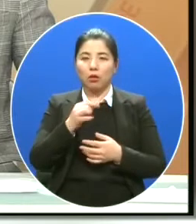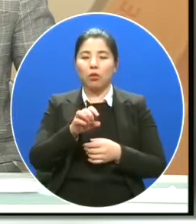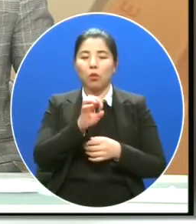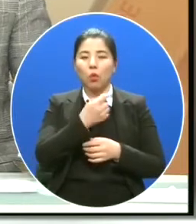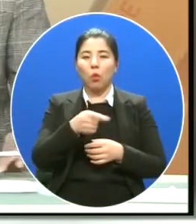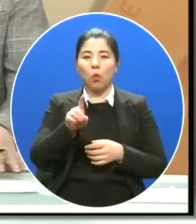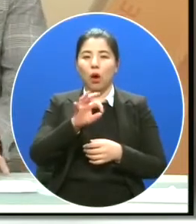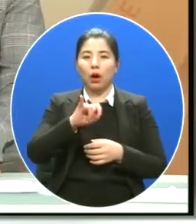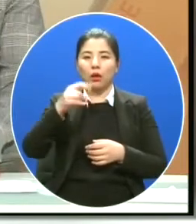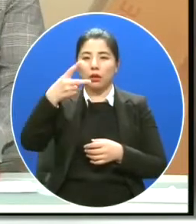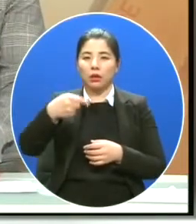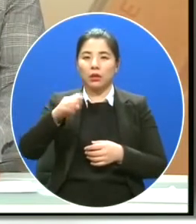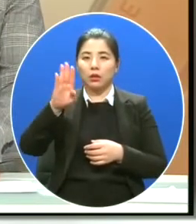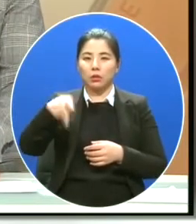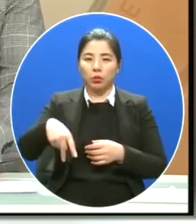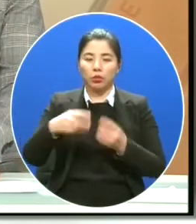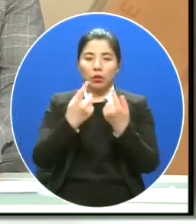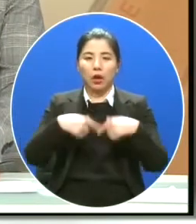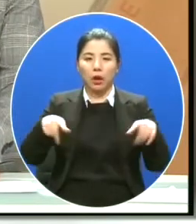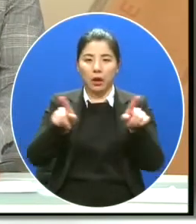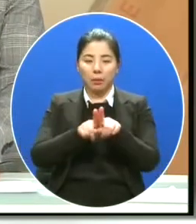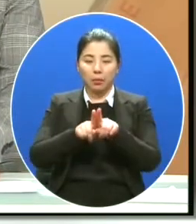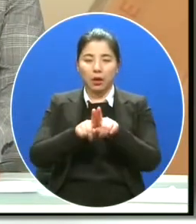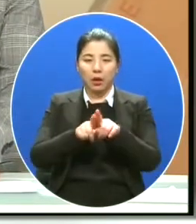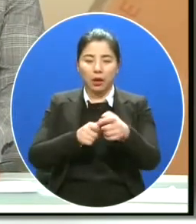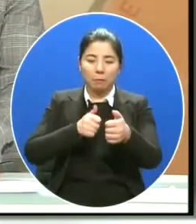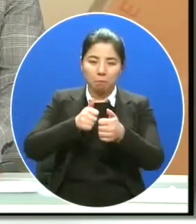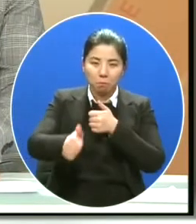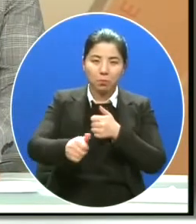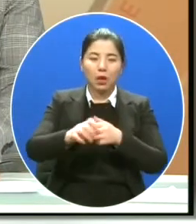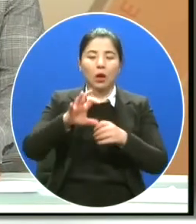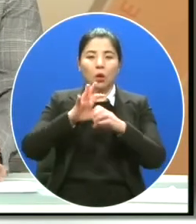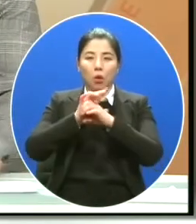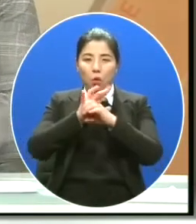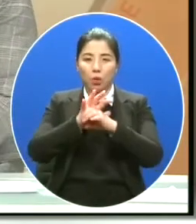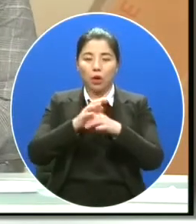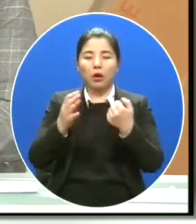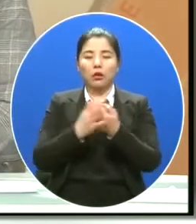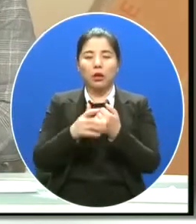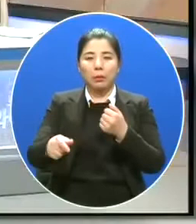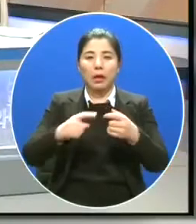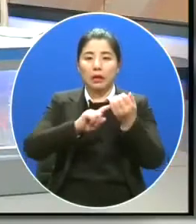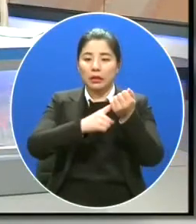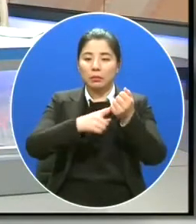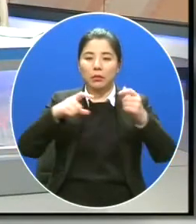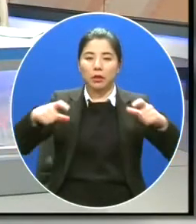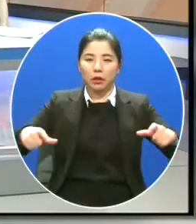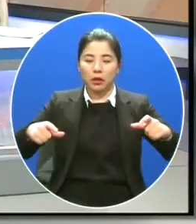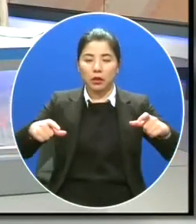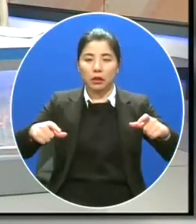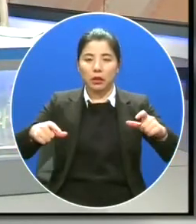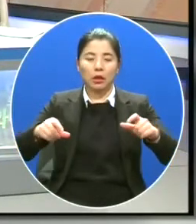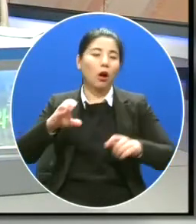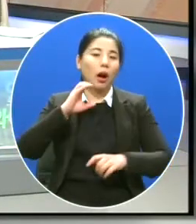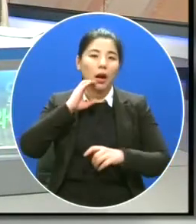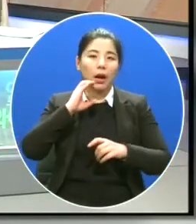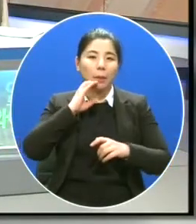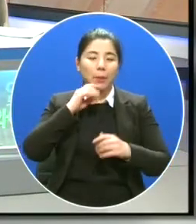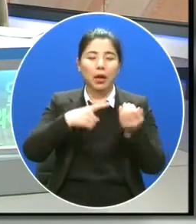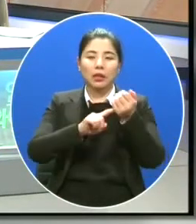뷰 코너에서 함께 이겨내요 코로나19라는 주제로 증평지역 커뮤니티